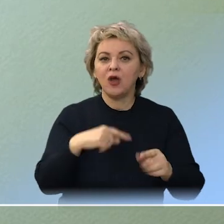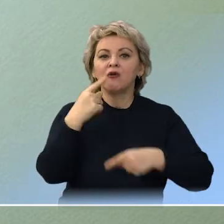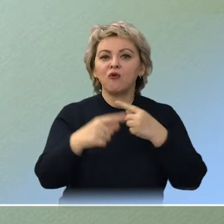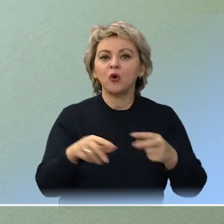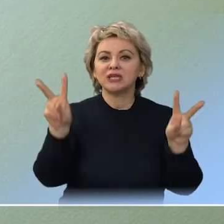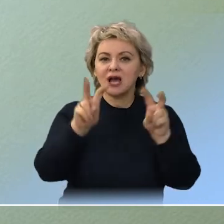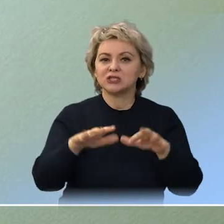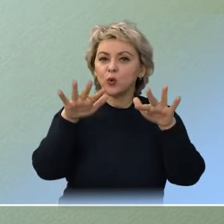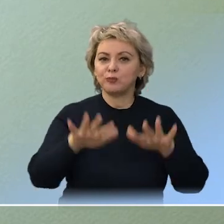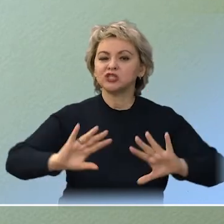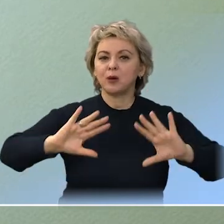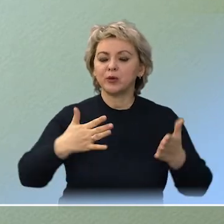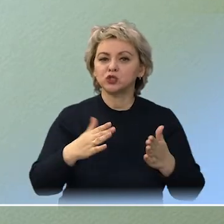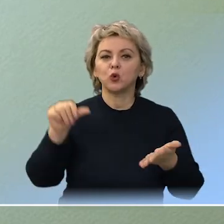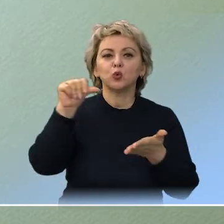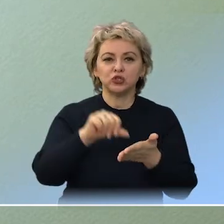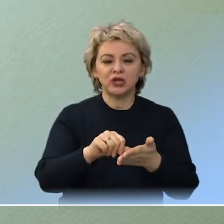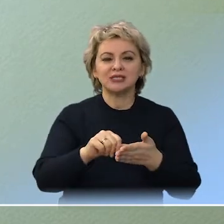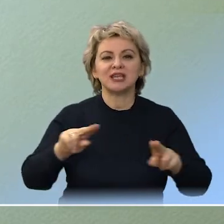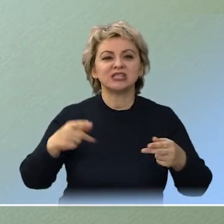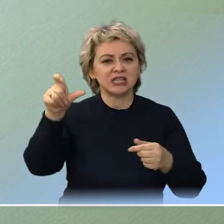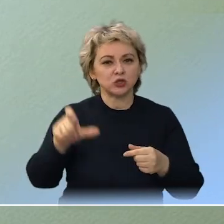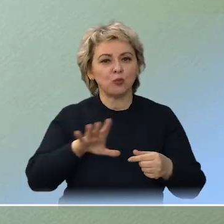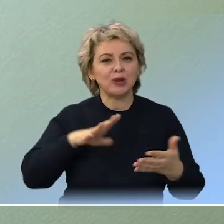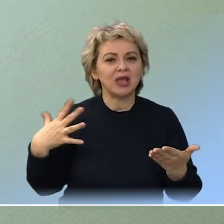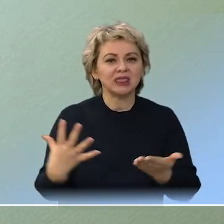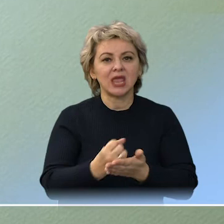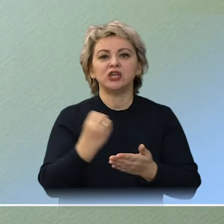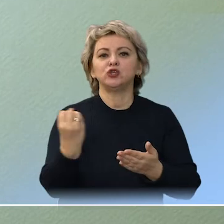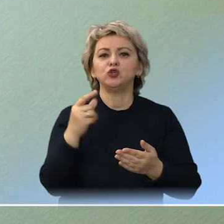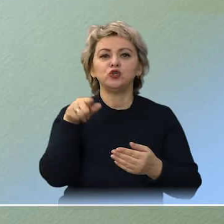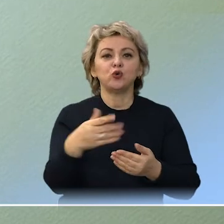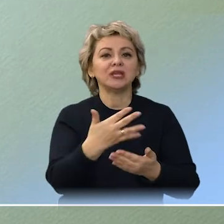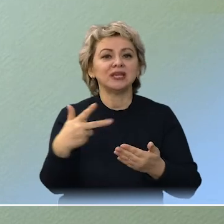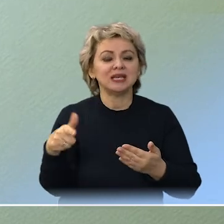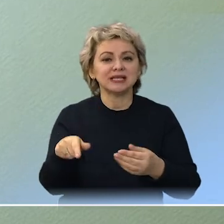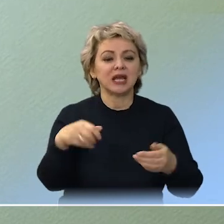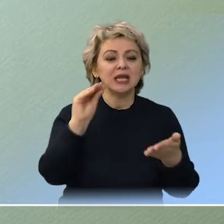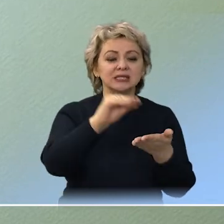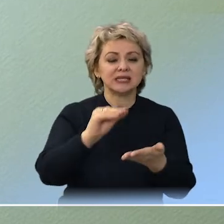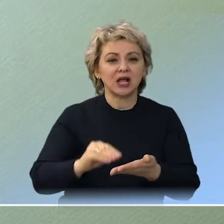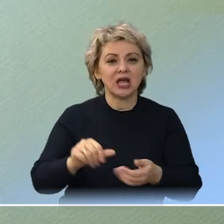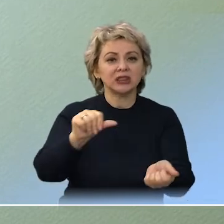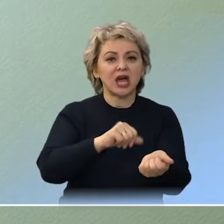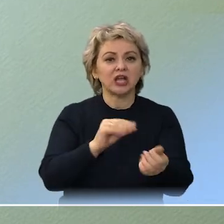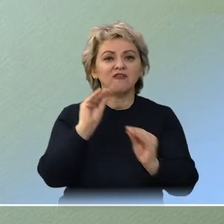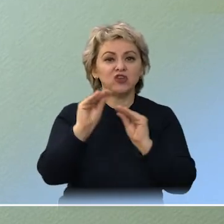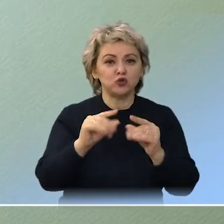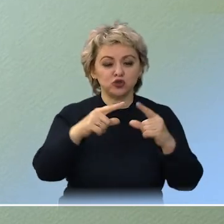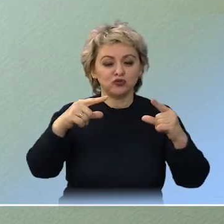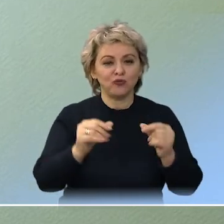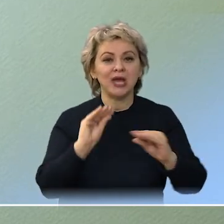ходе осмотра места происшествия с участием задержанного были найдены еще несколько оптовых закладок с наркотическим